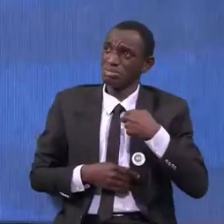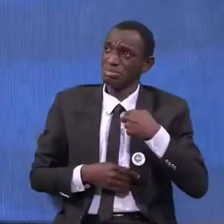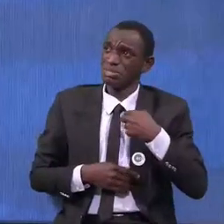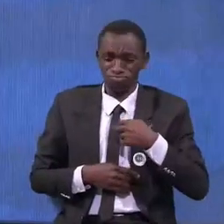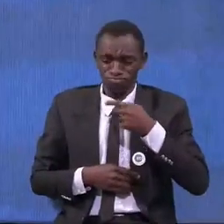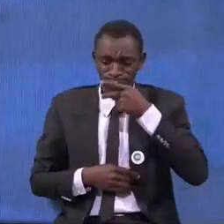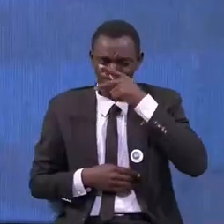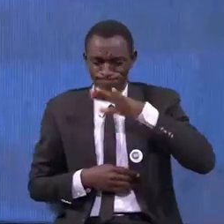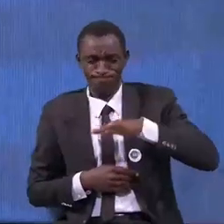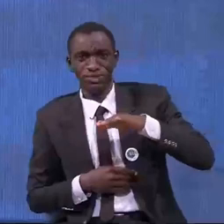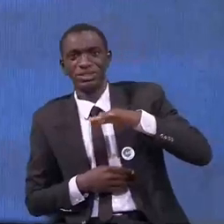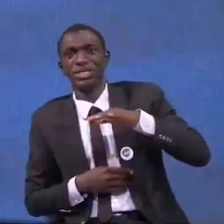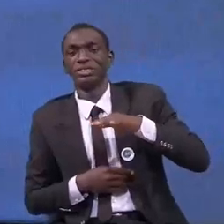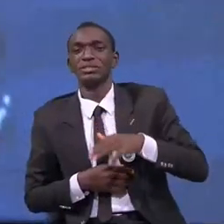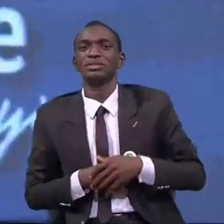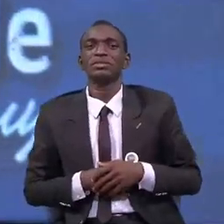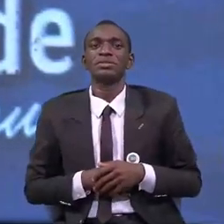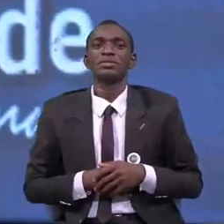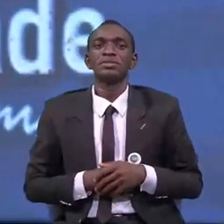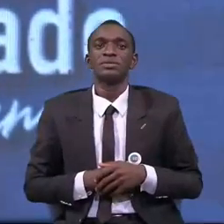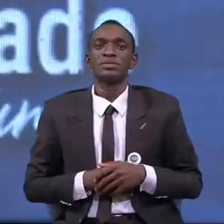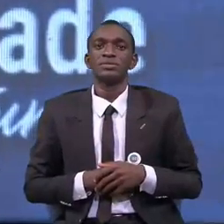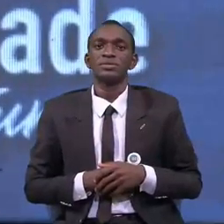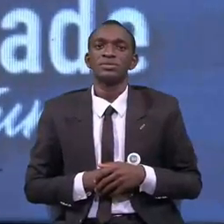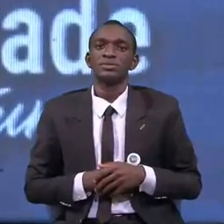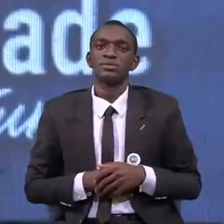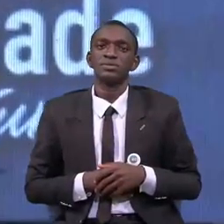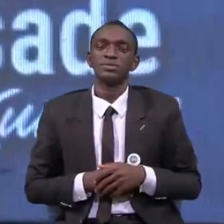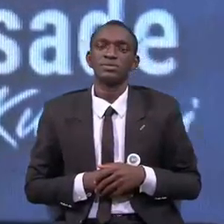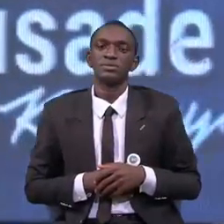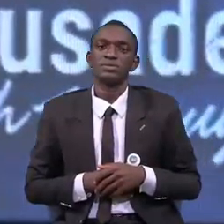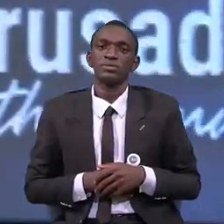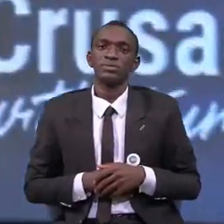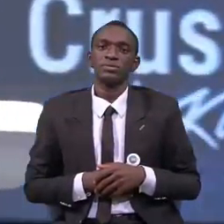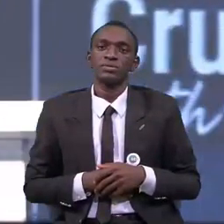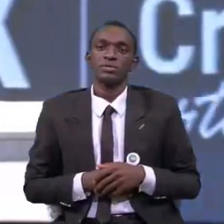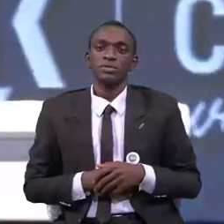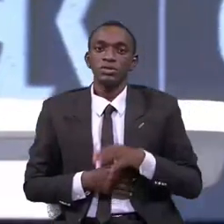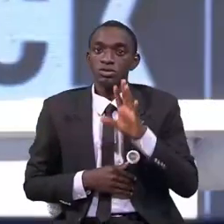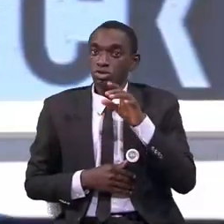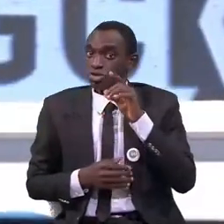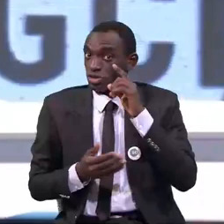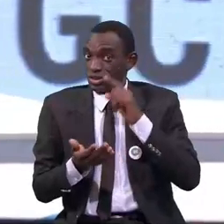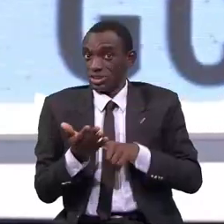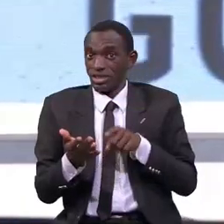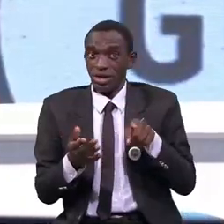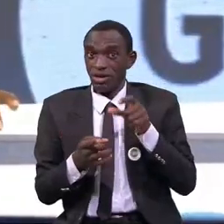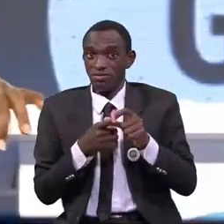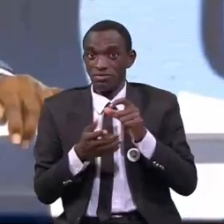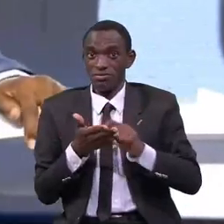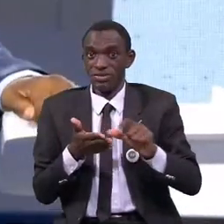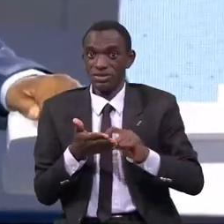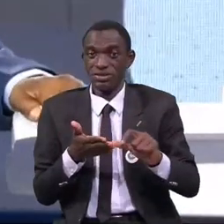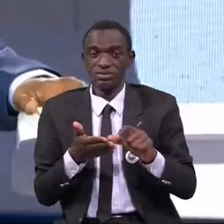Jérémie 1 je répondu à Seigneur éternel voici je ne sais point parler car je suis un enfant voyons le mot